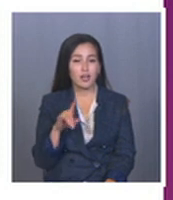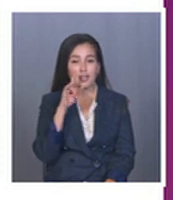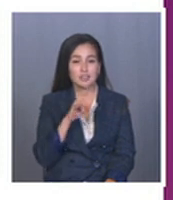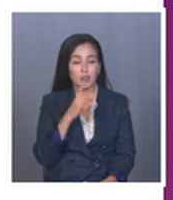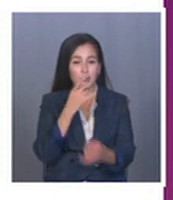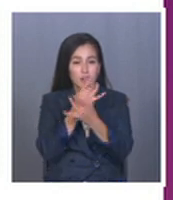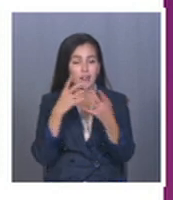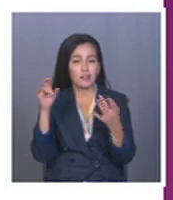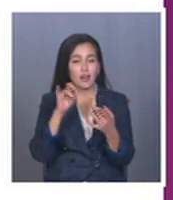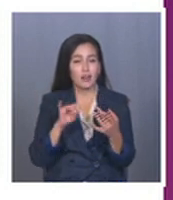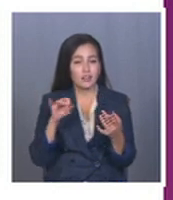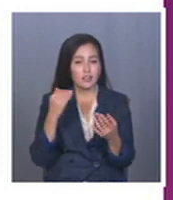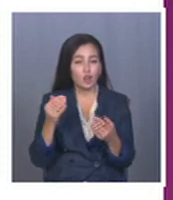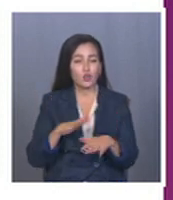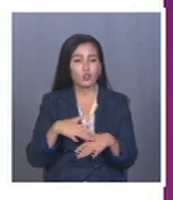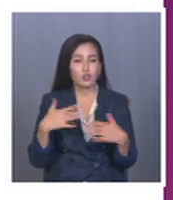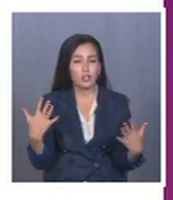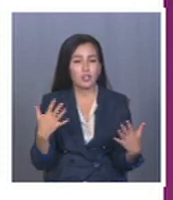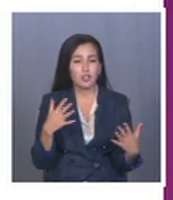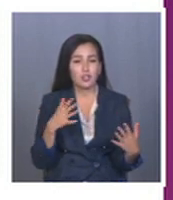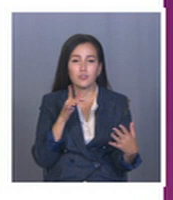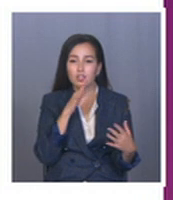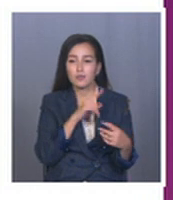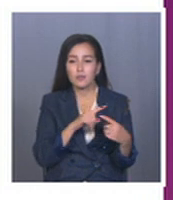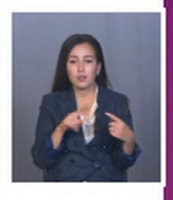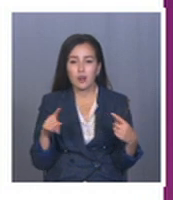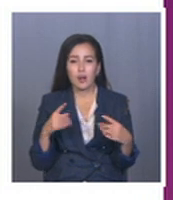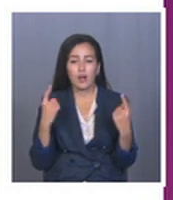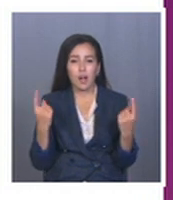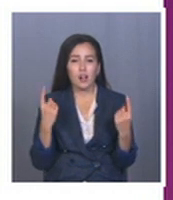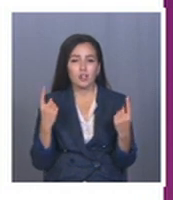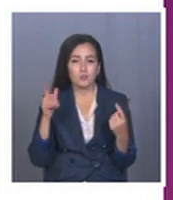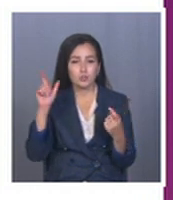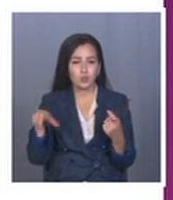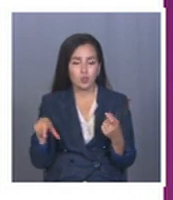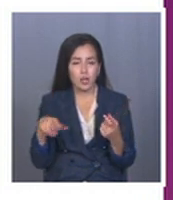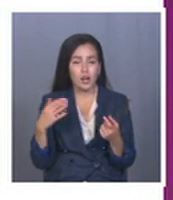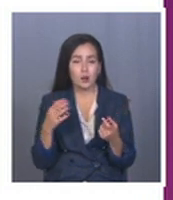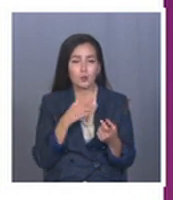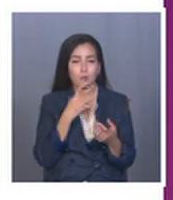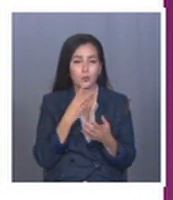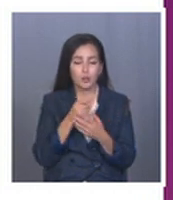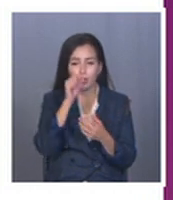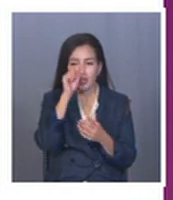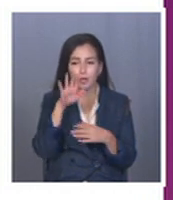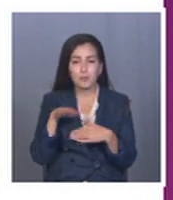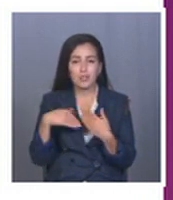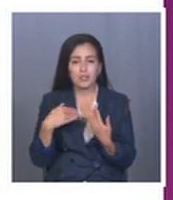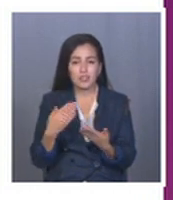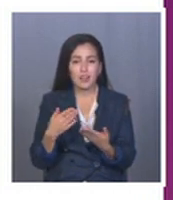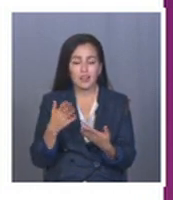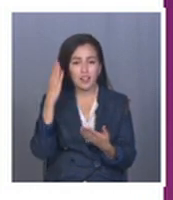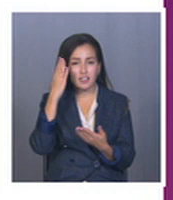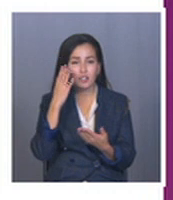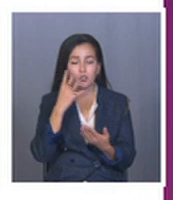мәдениетінің тарихында үлкен бір дәуірді алып жатқан алып тұлға. Ол өзінің Құдай берген талантын туған халқына